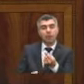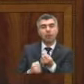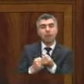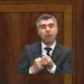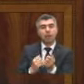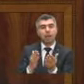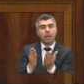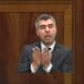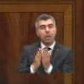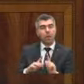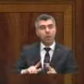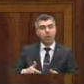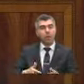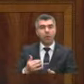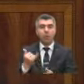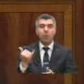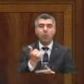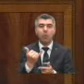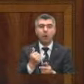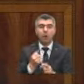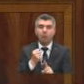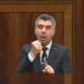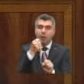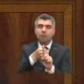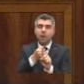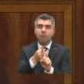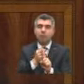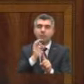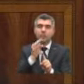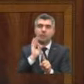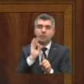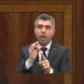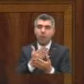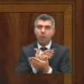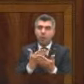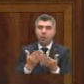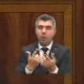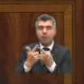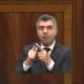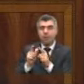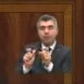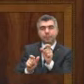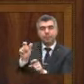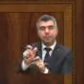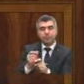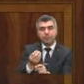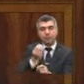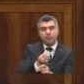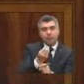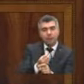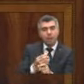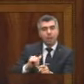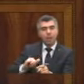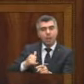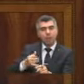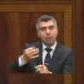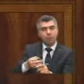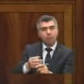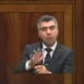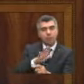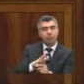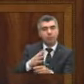التعليمية حتى تؤدي الأدوار المنتظرة منها على مستوى تمكين التلاميذ من التحكم في الكفاية